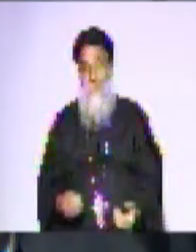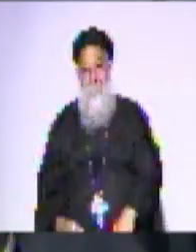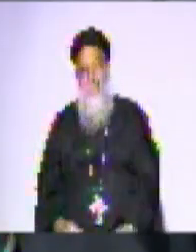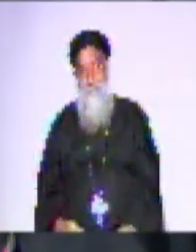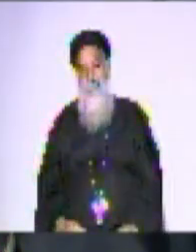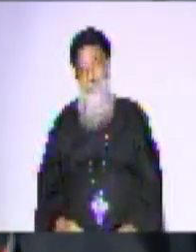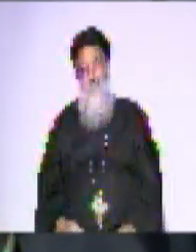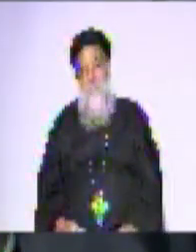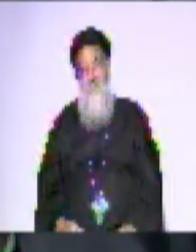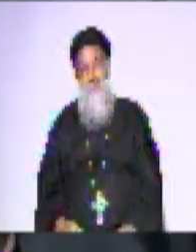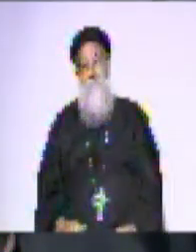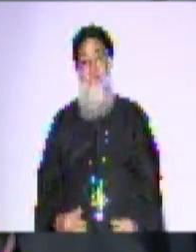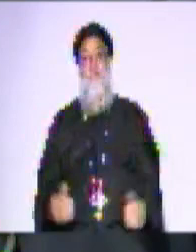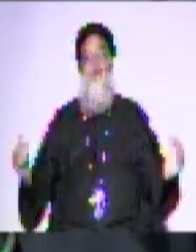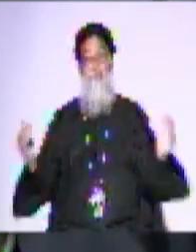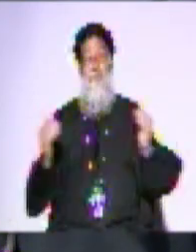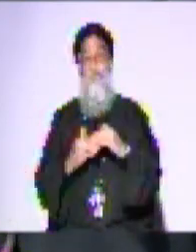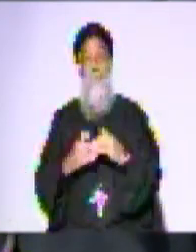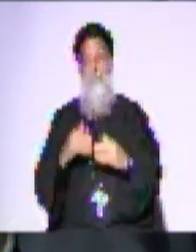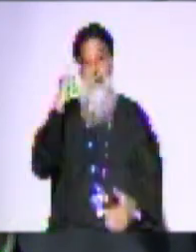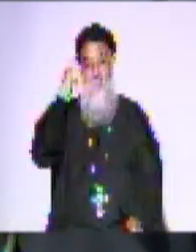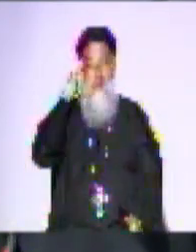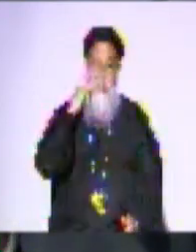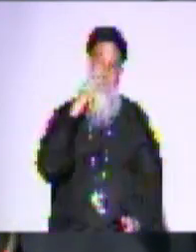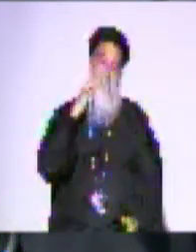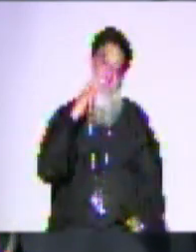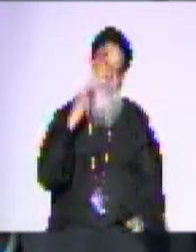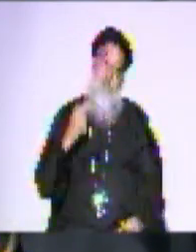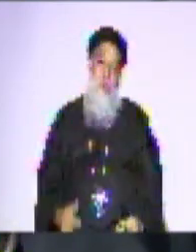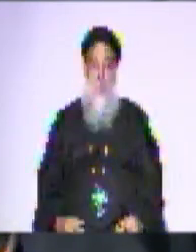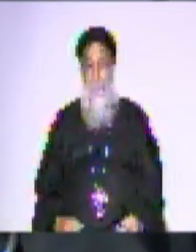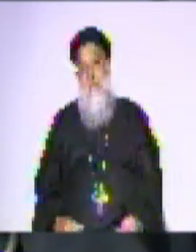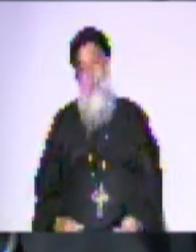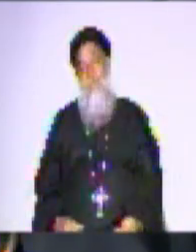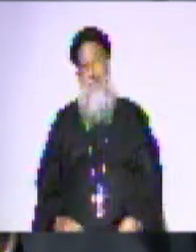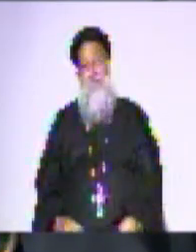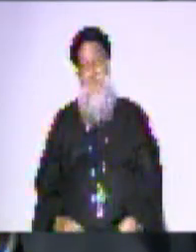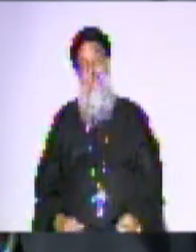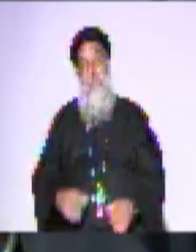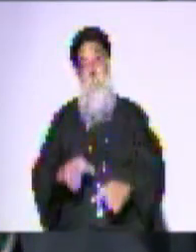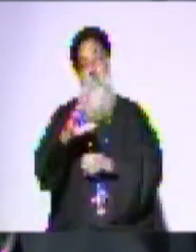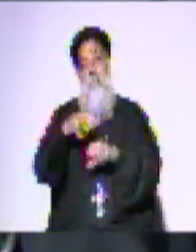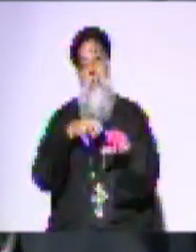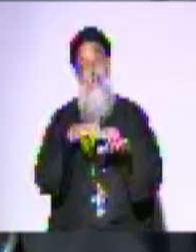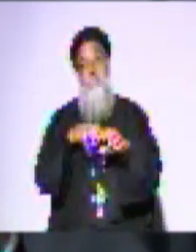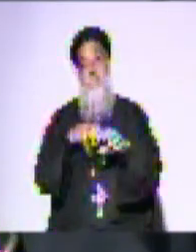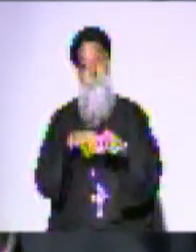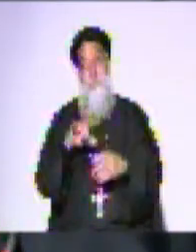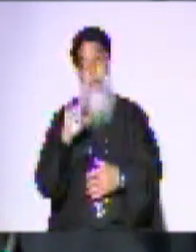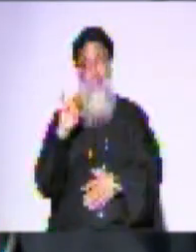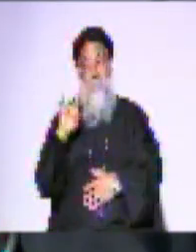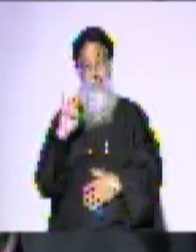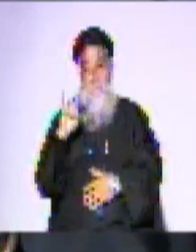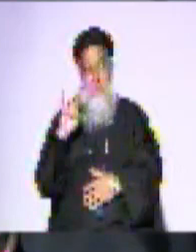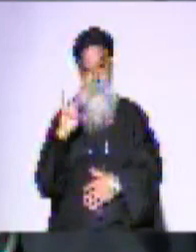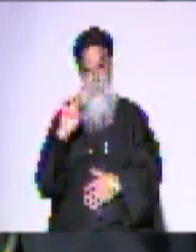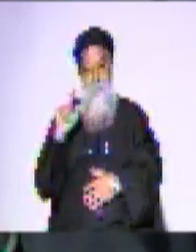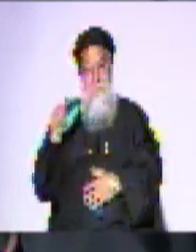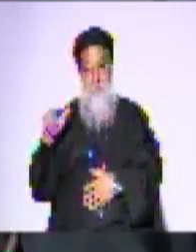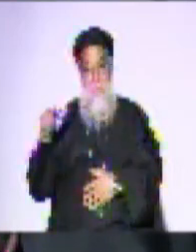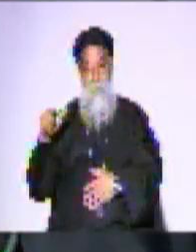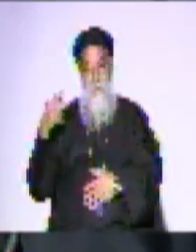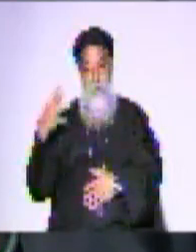بقى الانجيل بتاع قداس يوم السبت من الاسبوع السادس ايوه من معلمنا مرقس البشير اصحاح 10 من عدد 46